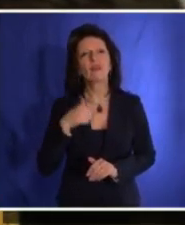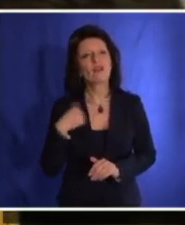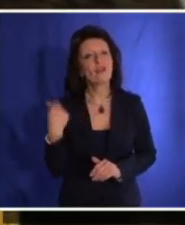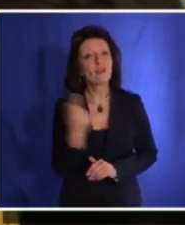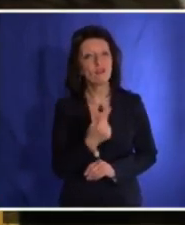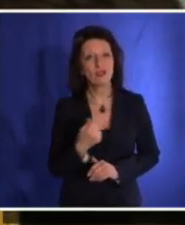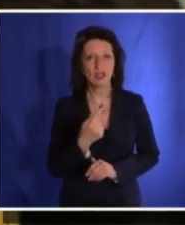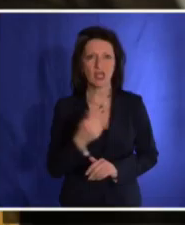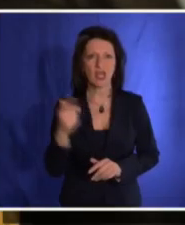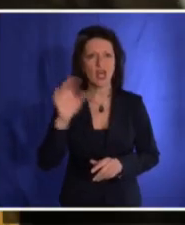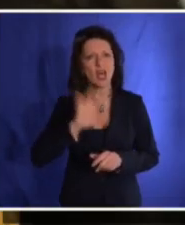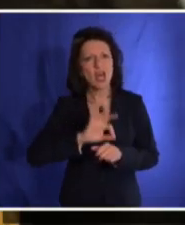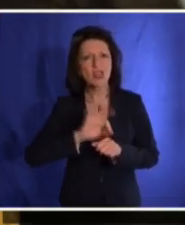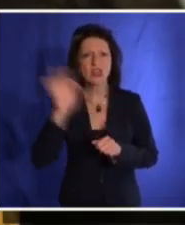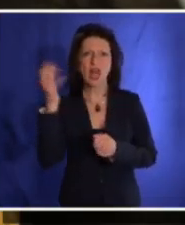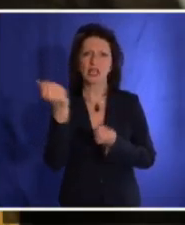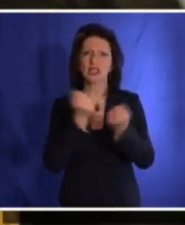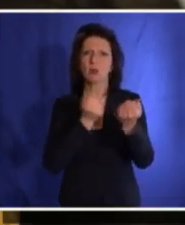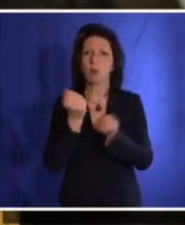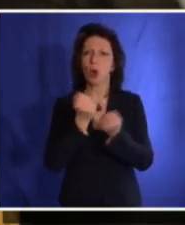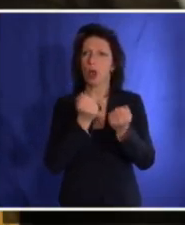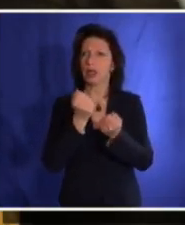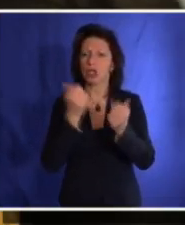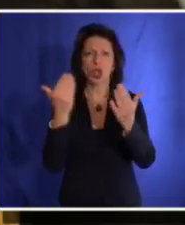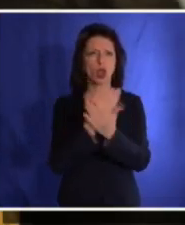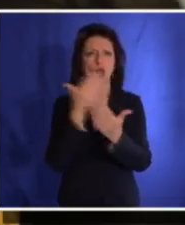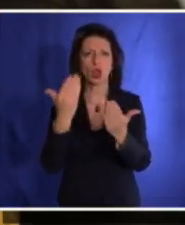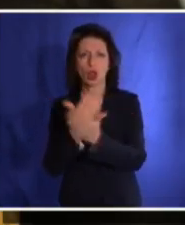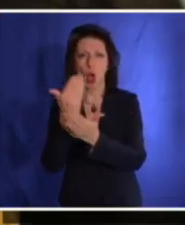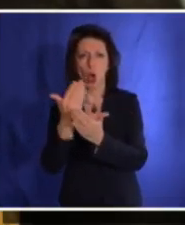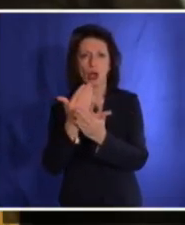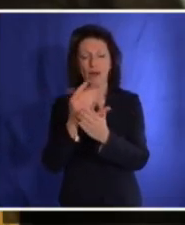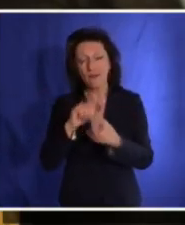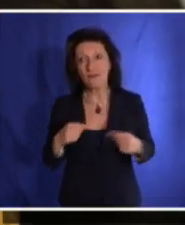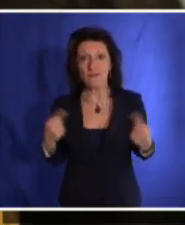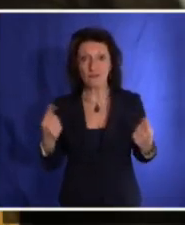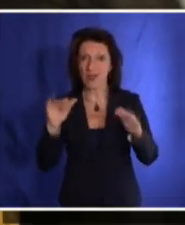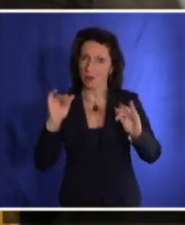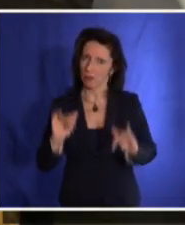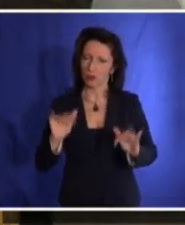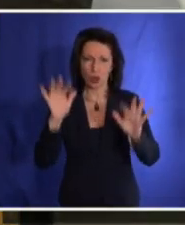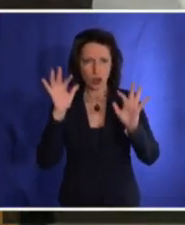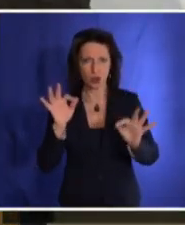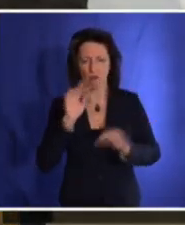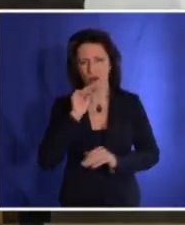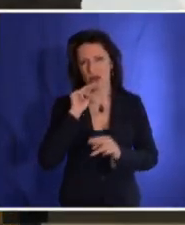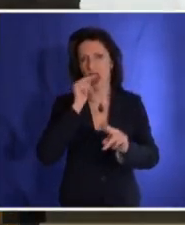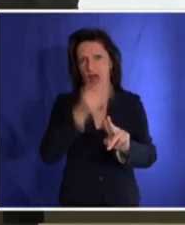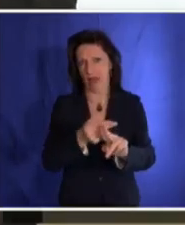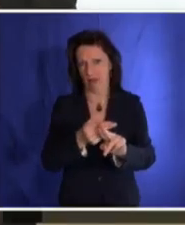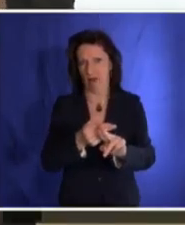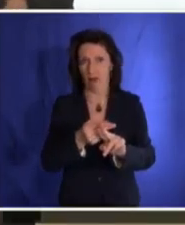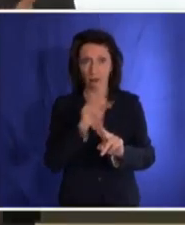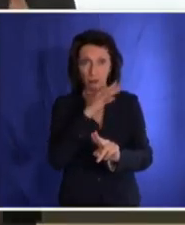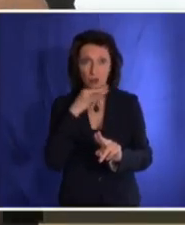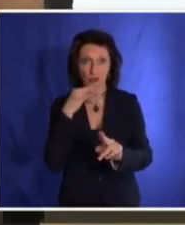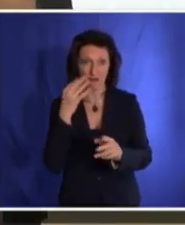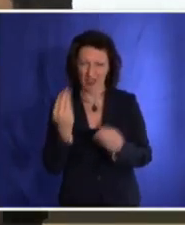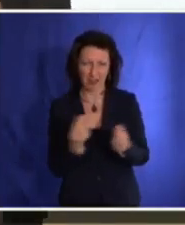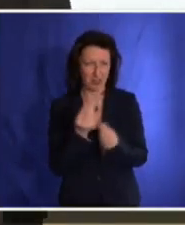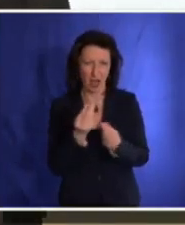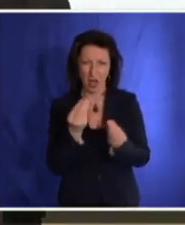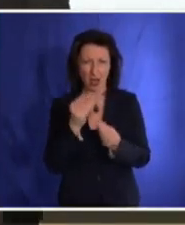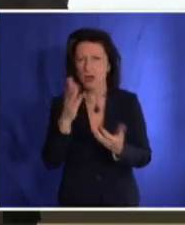tagespolitischen Meldungen tagtäglich beantworten und beantworten müssen. Und da kommen viele, aber eine möchte ich gerne herausnehmen. Das ist